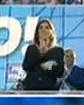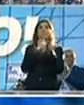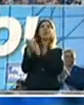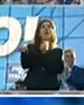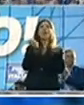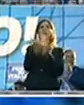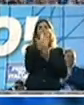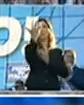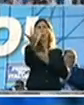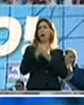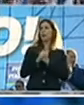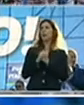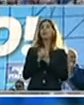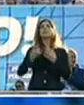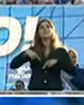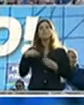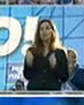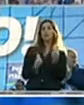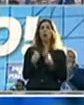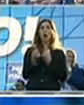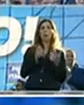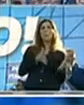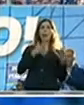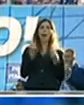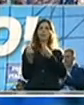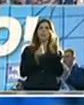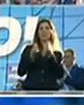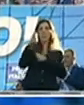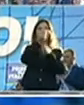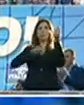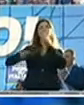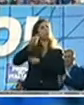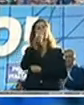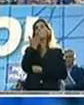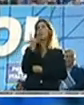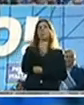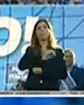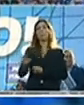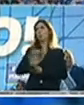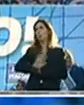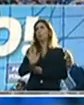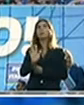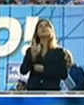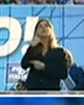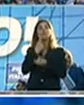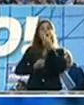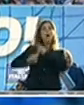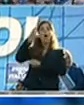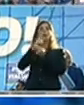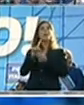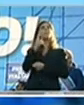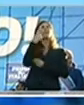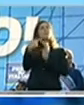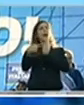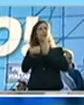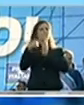aperte da parte di Salvini, tematizzata, spiegata, accolta, e anche una furbata, insomma, di arrivare con le bandiere italiane,